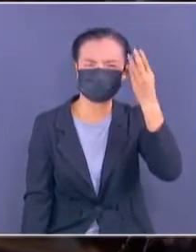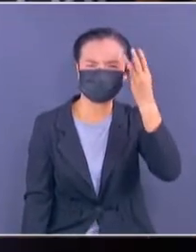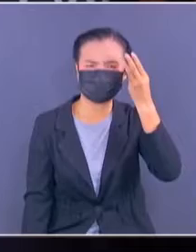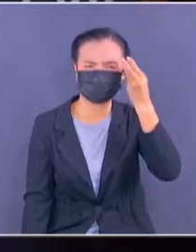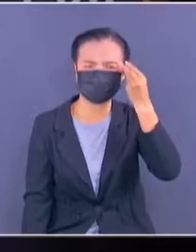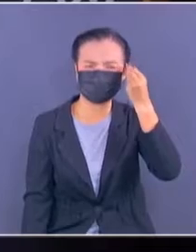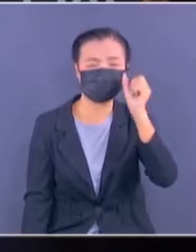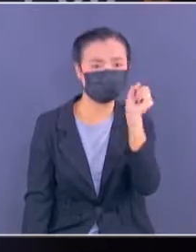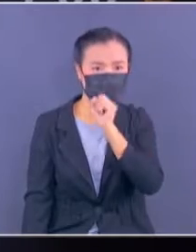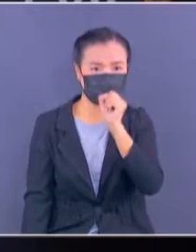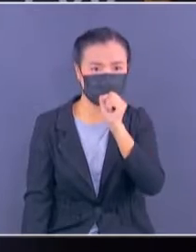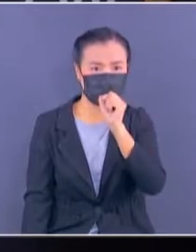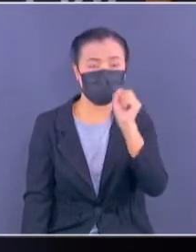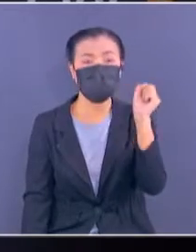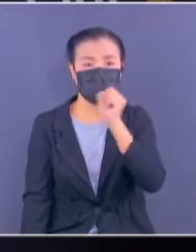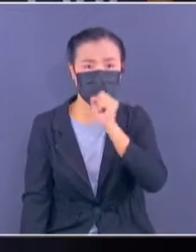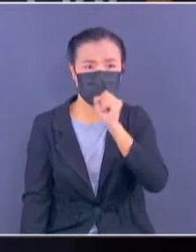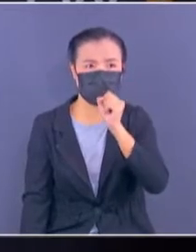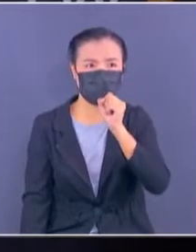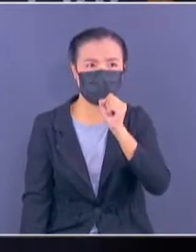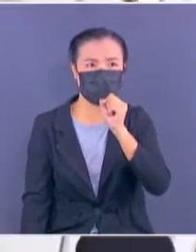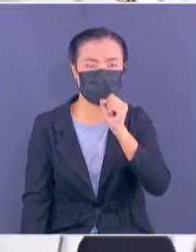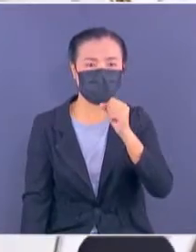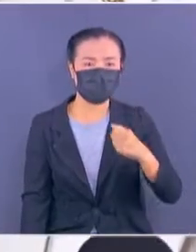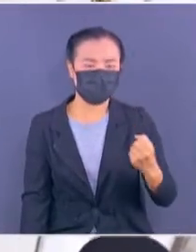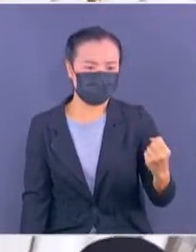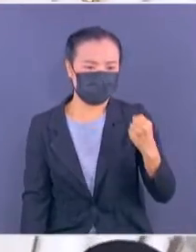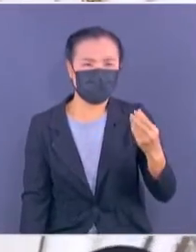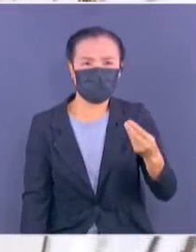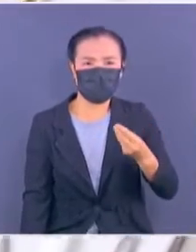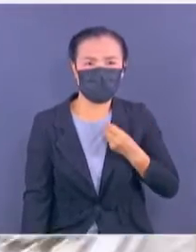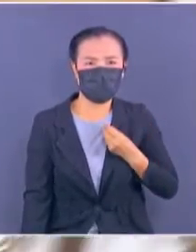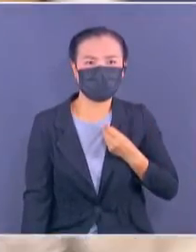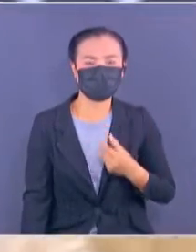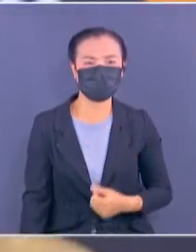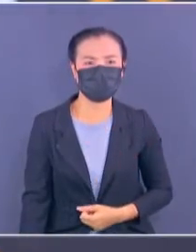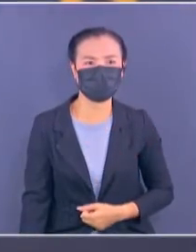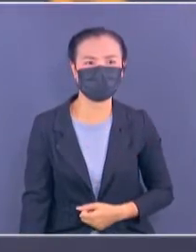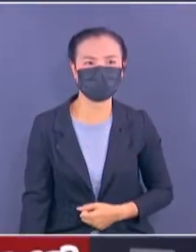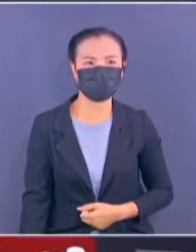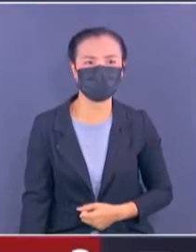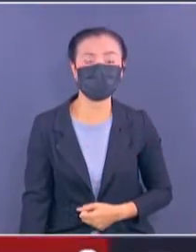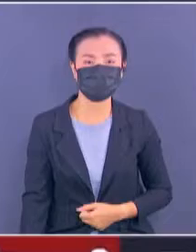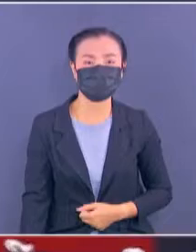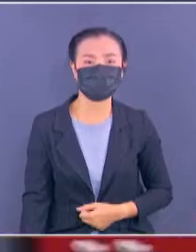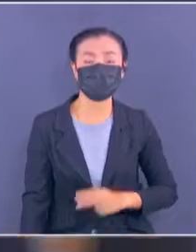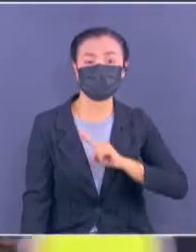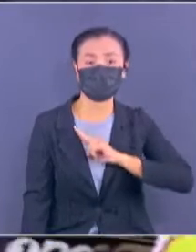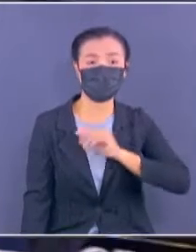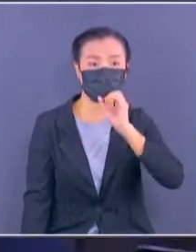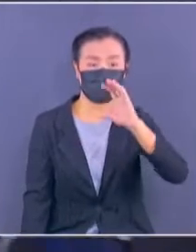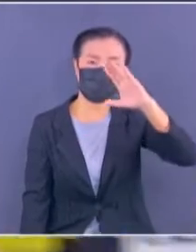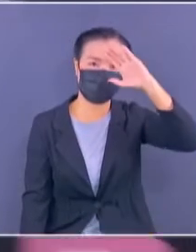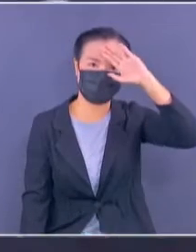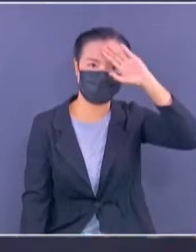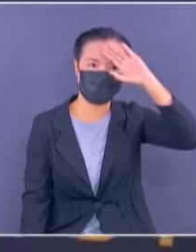ขึ้นคอนเสิร์ตนะคะแต่พอขึ้นเวทีกลับได้รับกำลังใจจากแฟนๆอย่างล้นหลามเลยแหละค่ะขณะเดียวกันเจ้าตัวยังเผยถึงอาการ